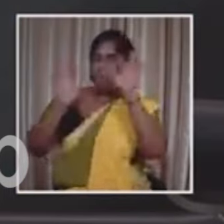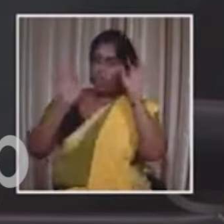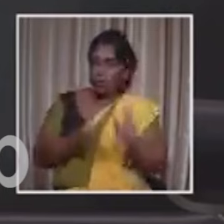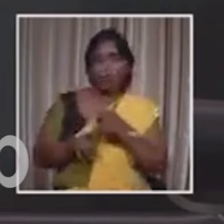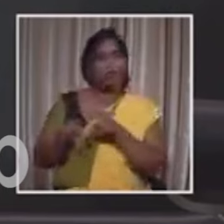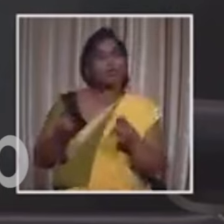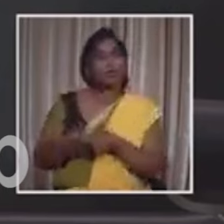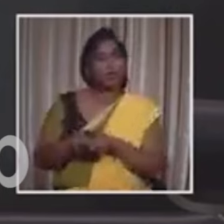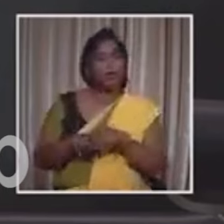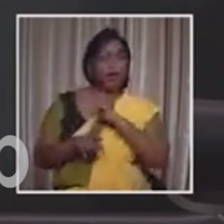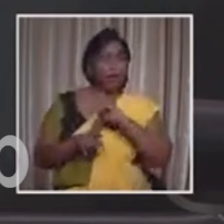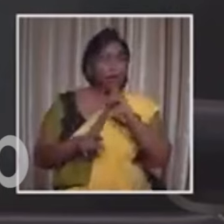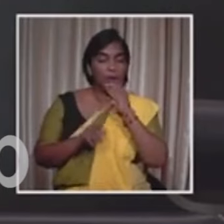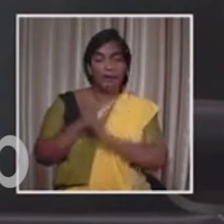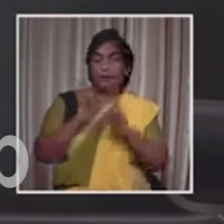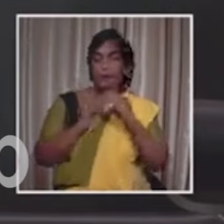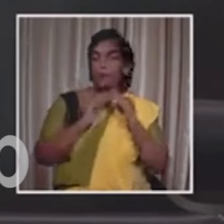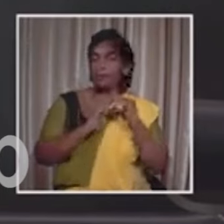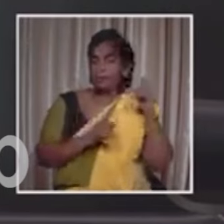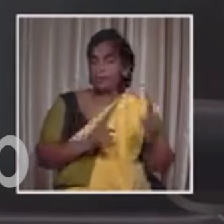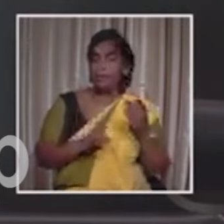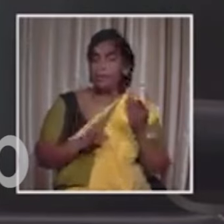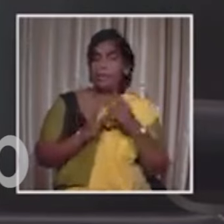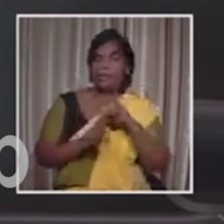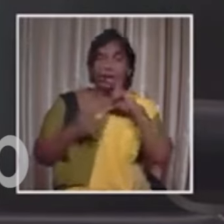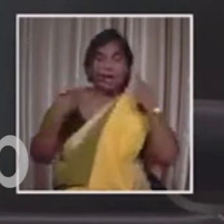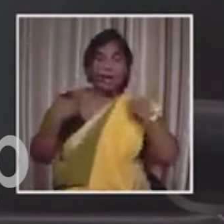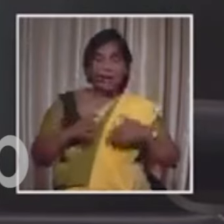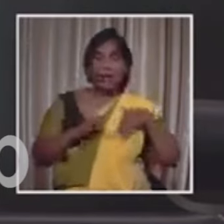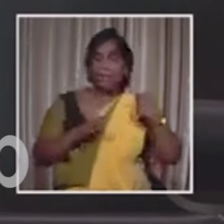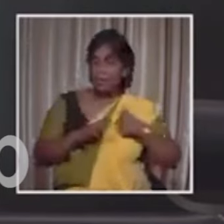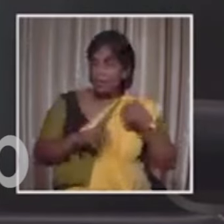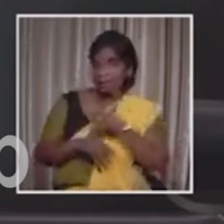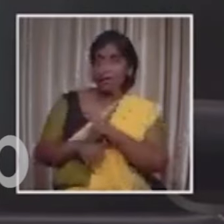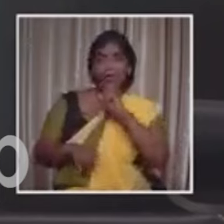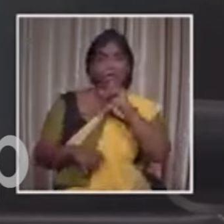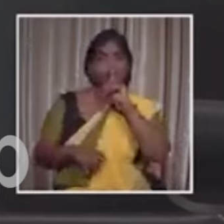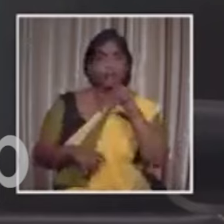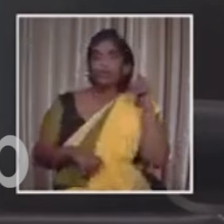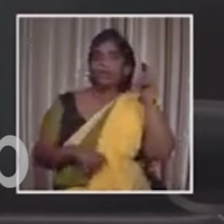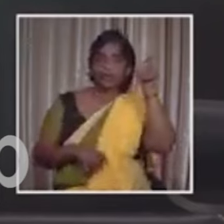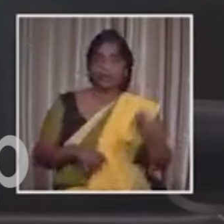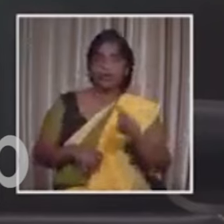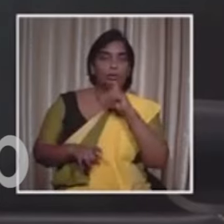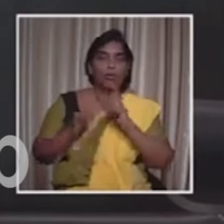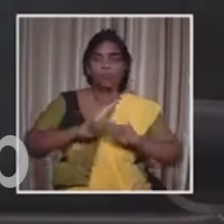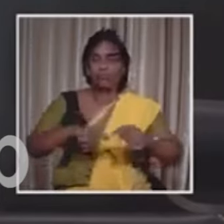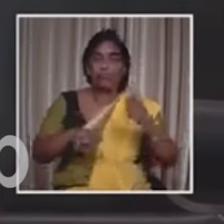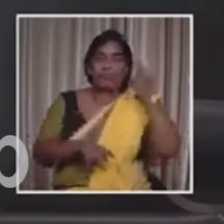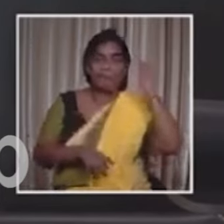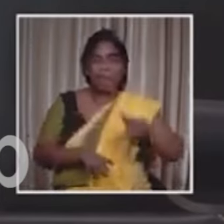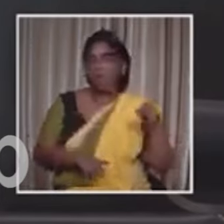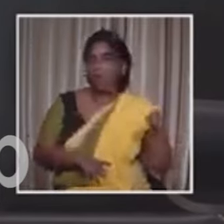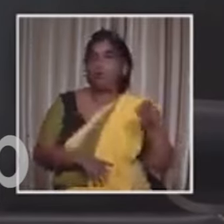අධිකරණ අමාත්‍යාංශයේ කවුද හිටපු නීතිපතිතුමා අධිකරණයට දන්නනවා මොහුට අපි නඩු ගෙන යන්න බලාපොරොත්තු වෙන්නේ නැහැ, මොහුව